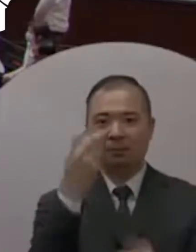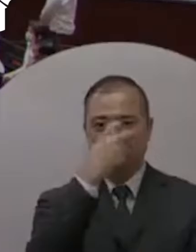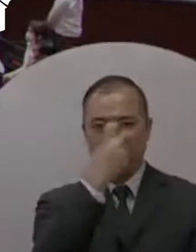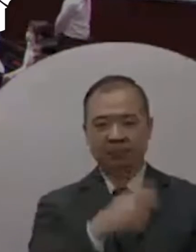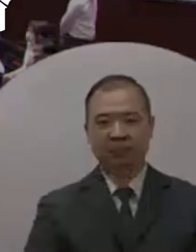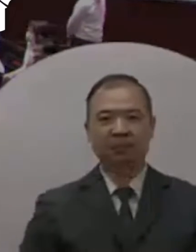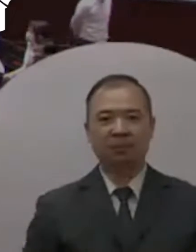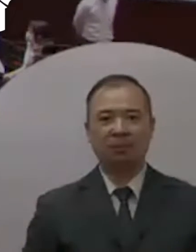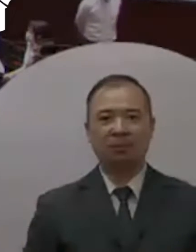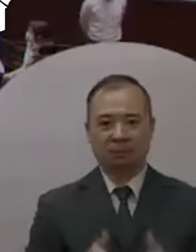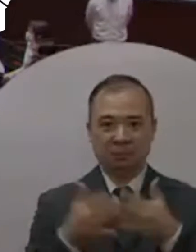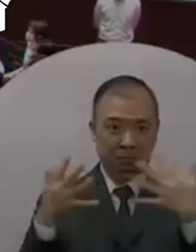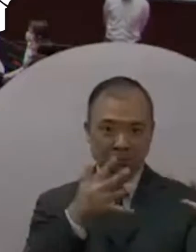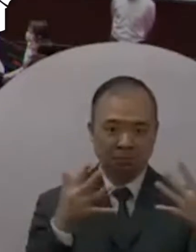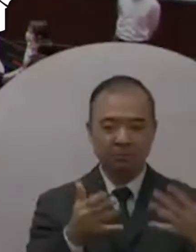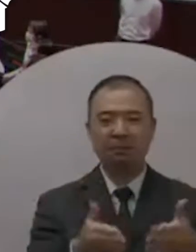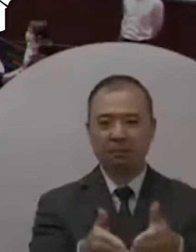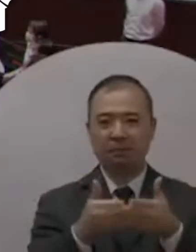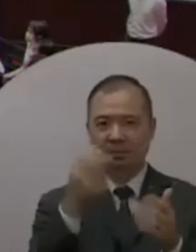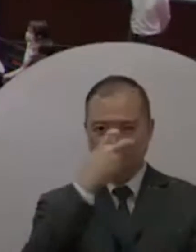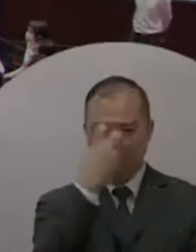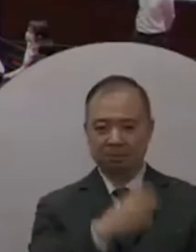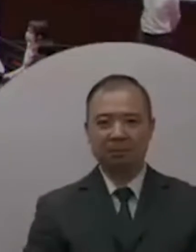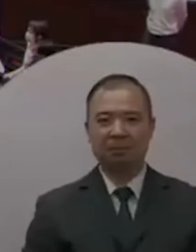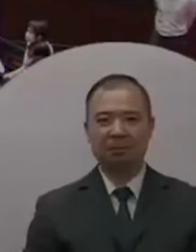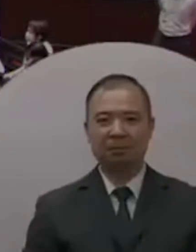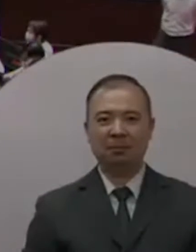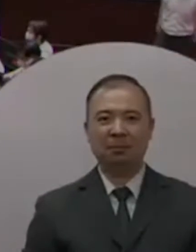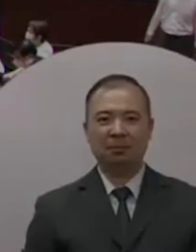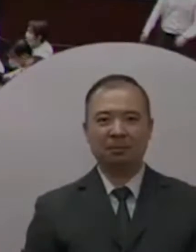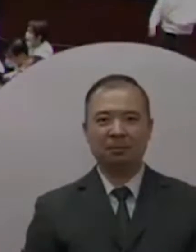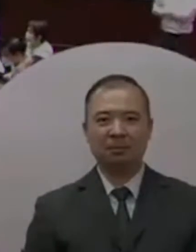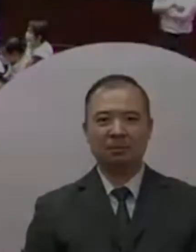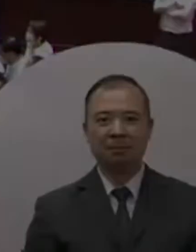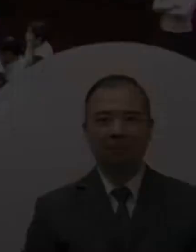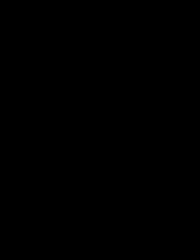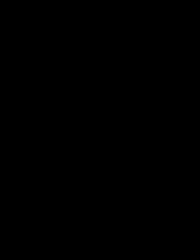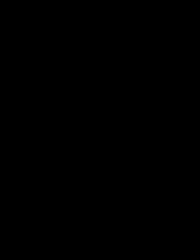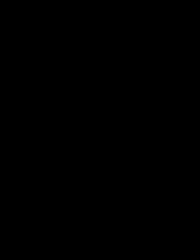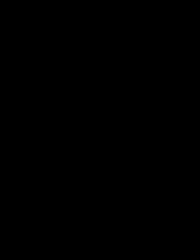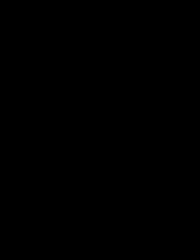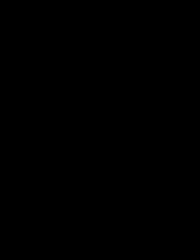询，要监督。要监督，要